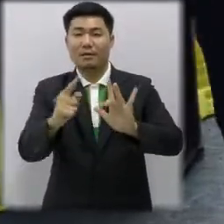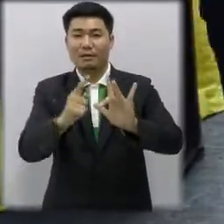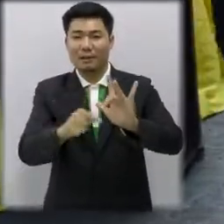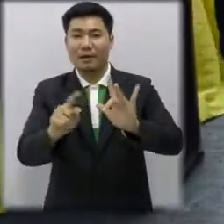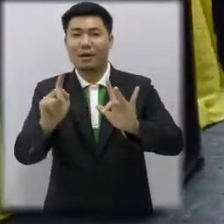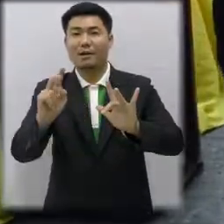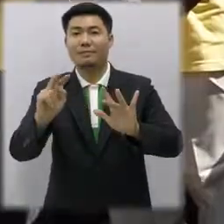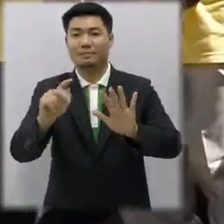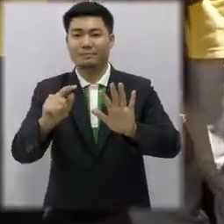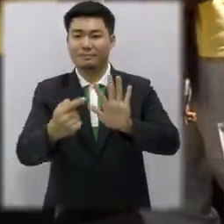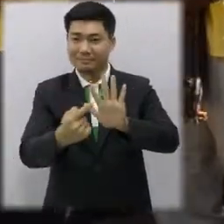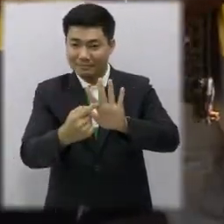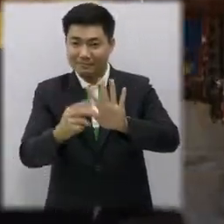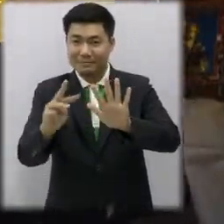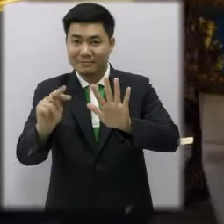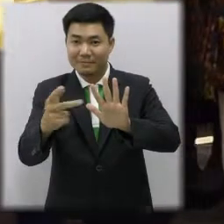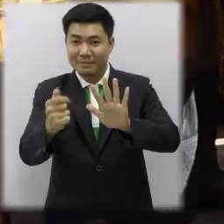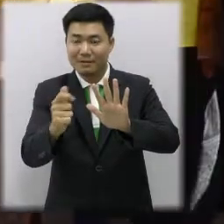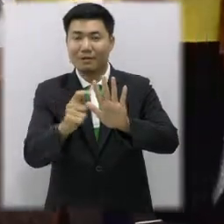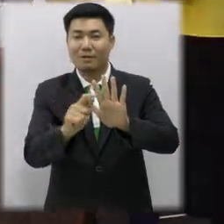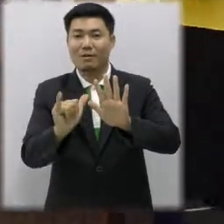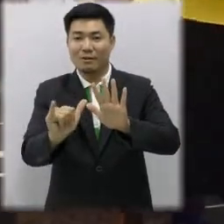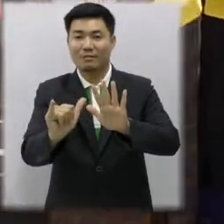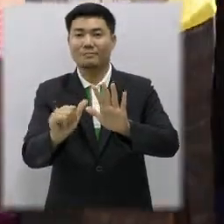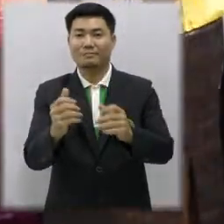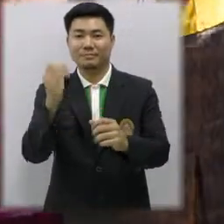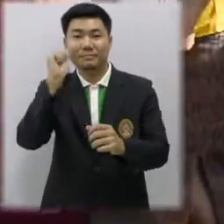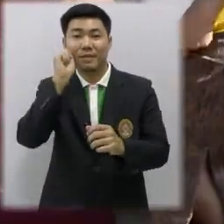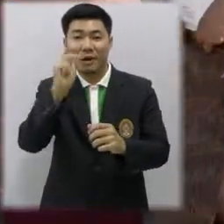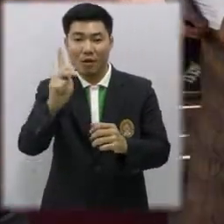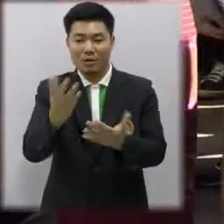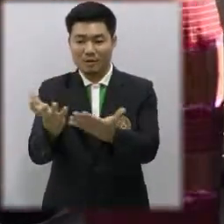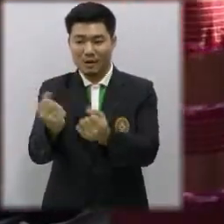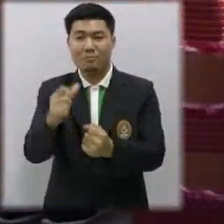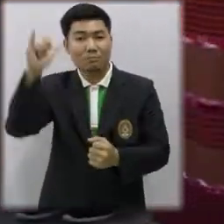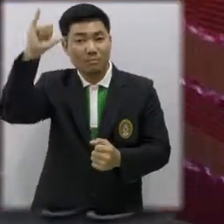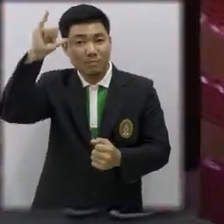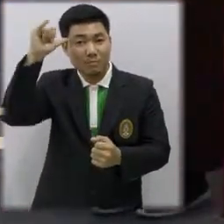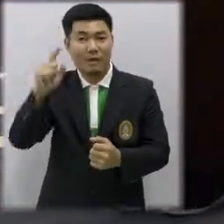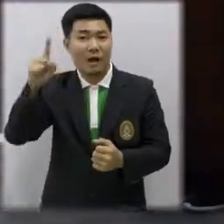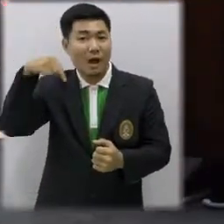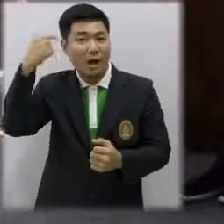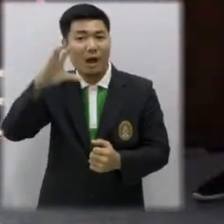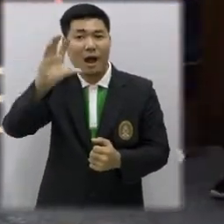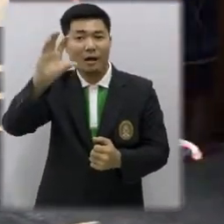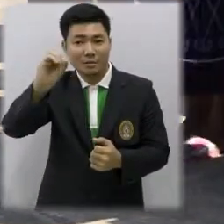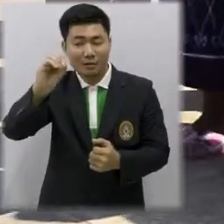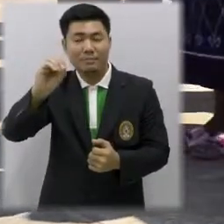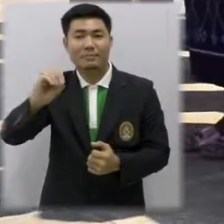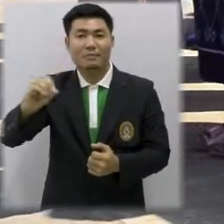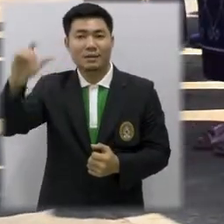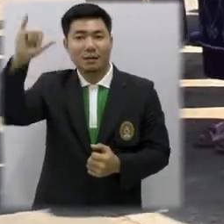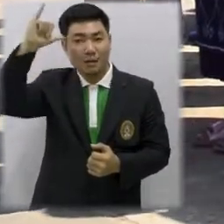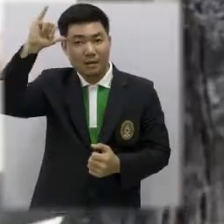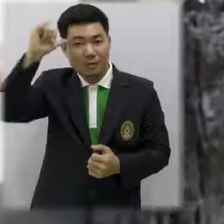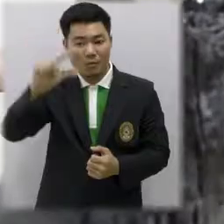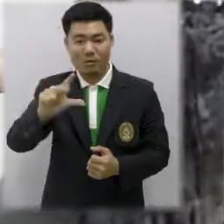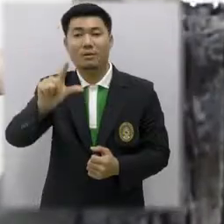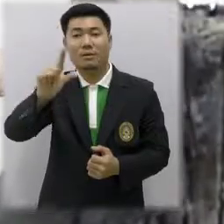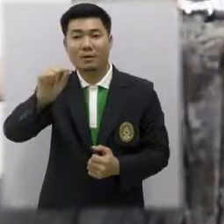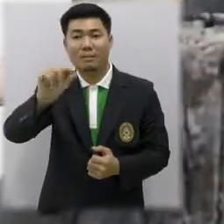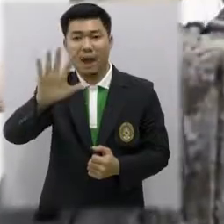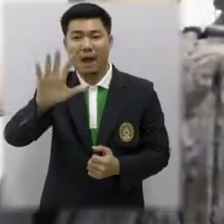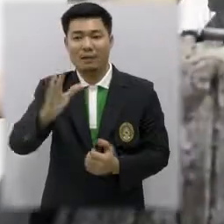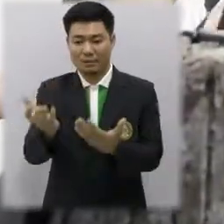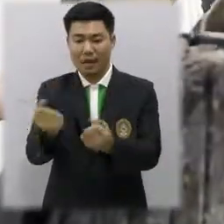ต่างอยโดยสำนักงานปศุสัตว์จังหวัดสกลนครได้รับมอบโคเพศเมียจำนวน50ตัวกระบือจำ